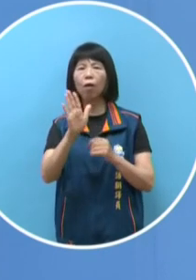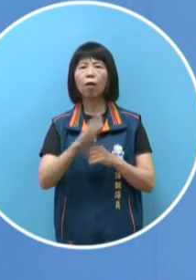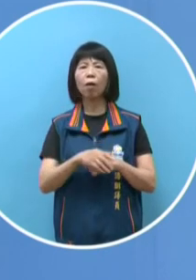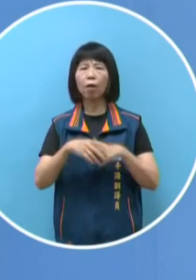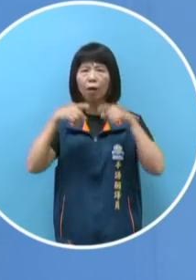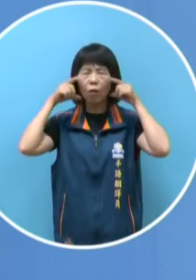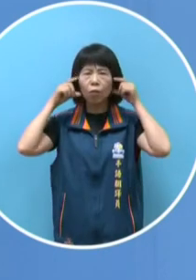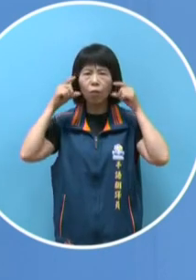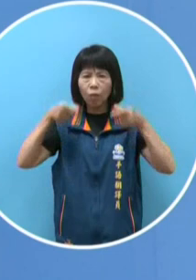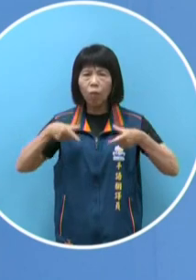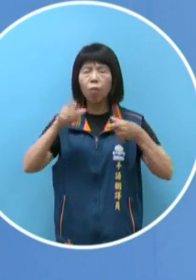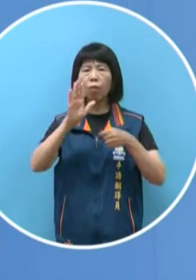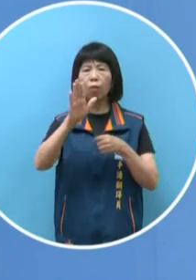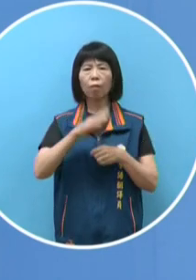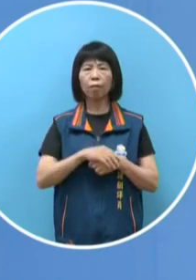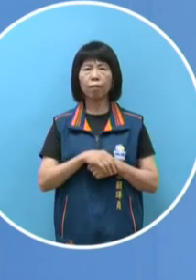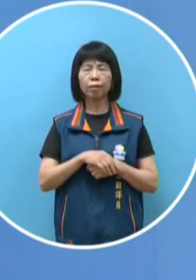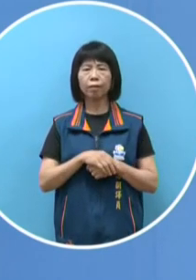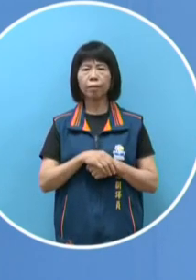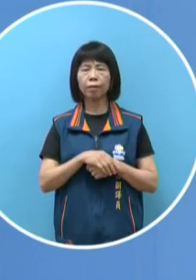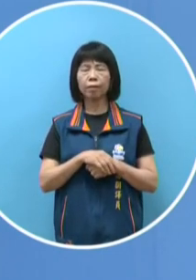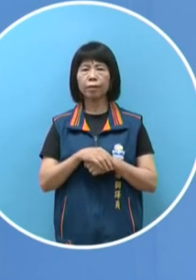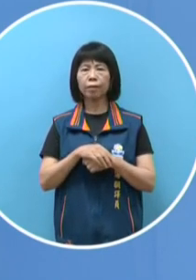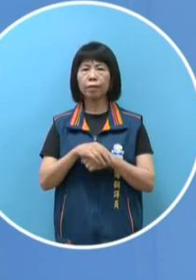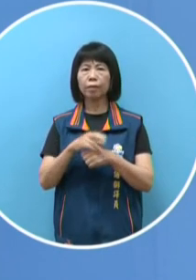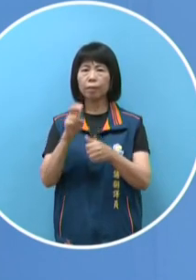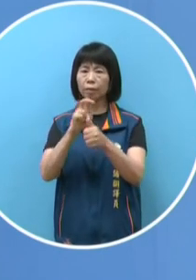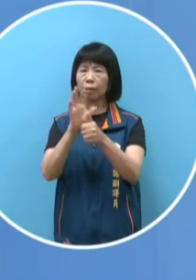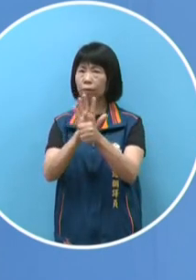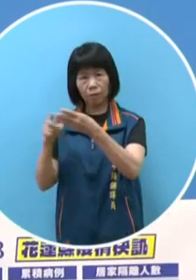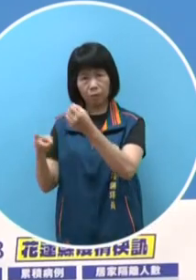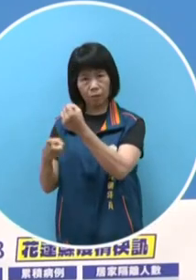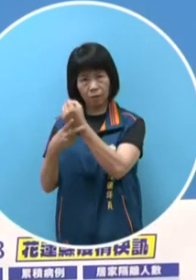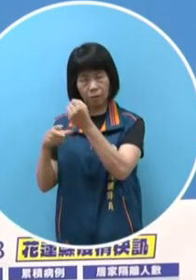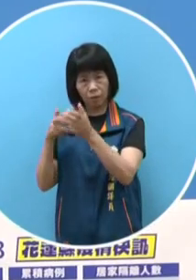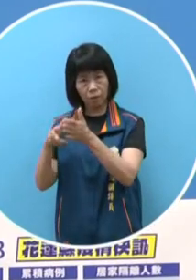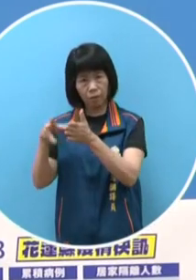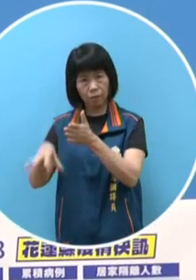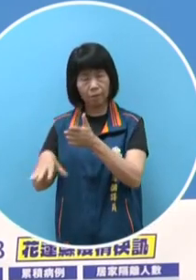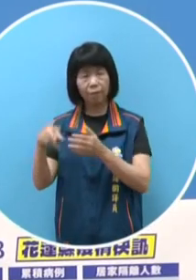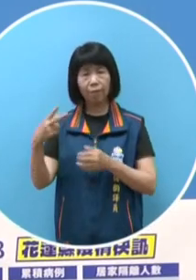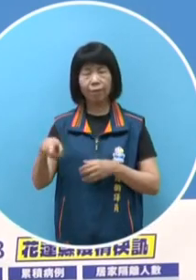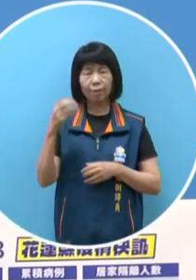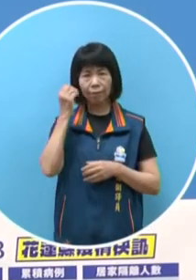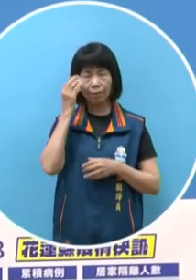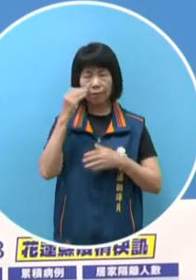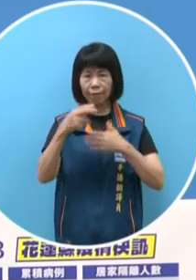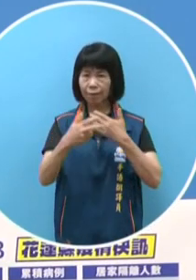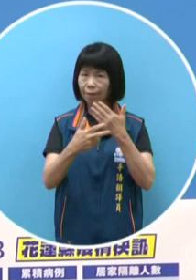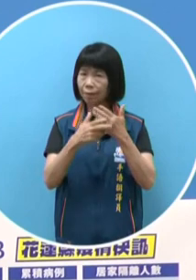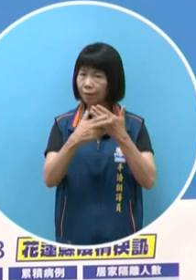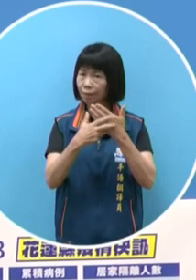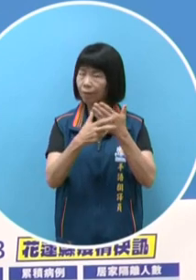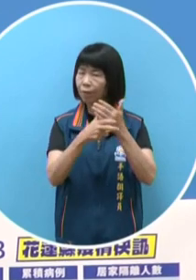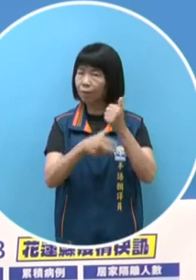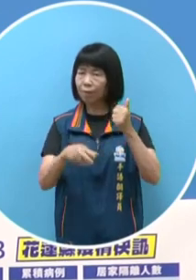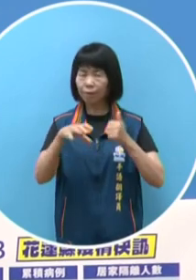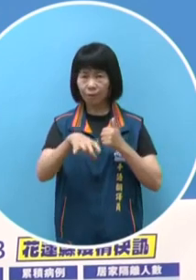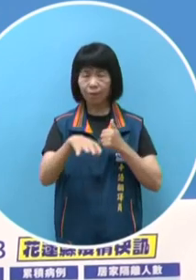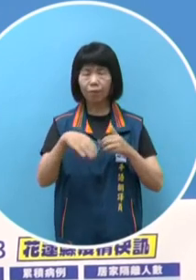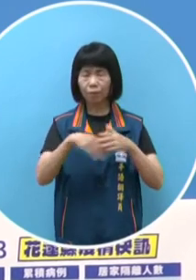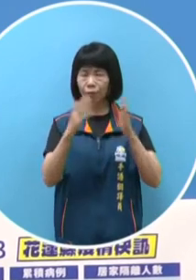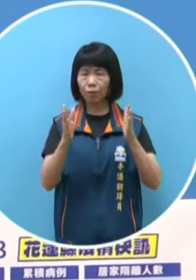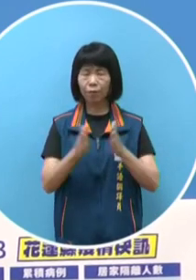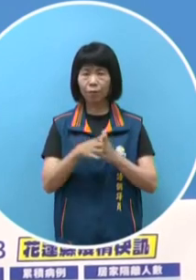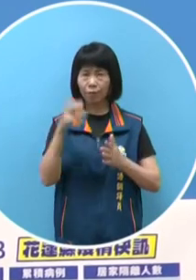口罩脱掉了，所以因此呢我们也把它列为一个居家隔离的个案 另外原定从6月15号开始开放预约施打疫